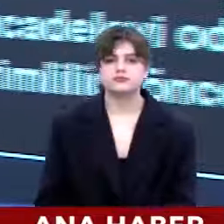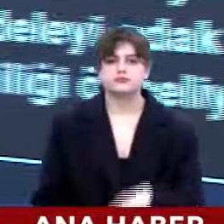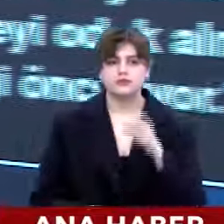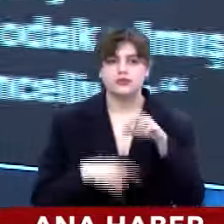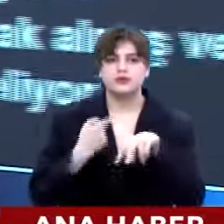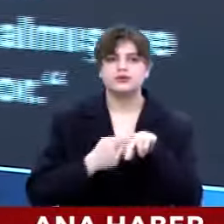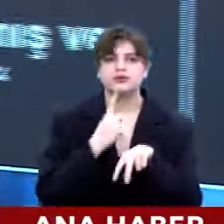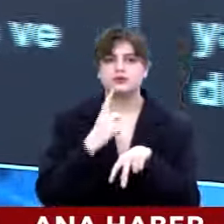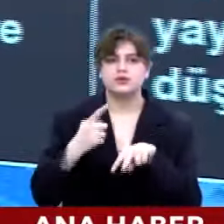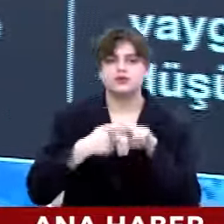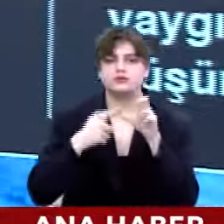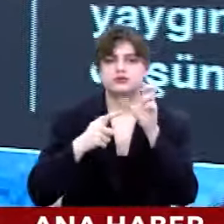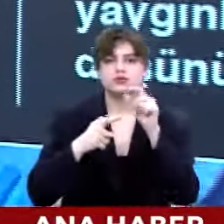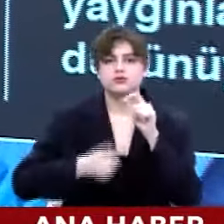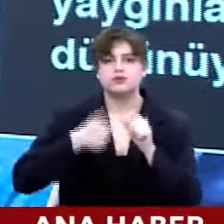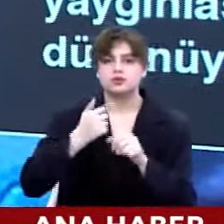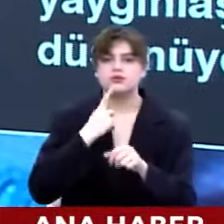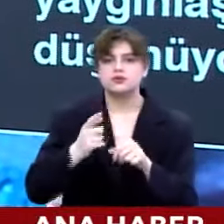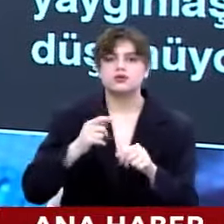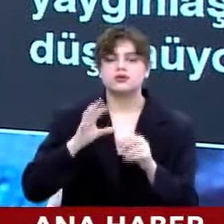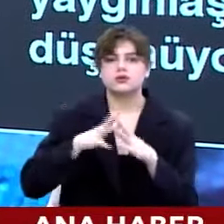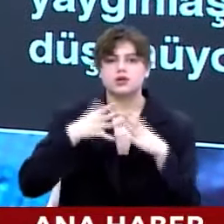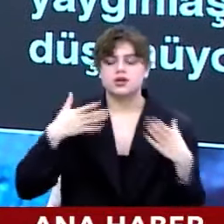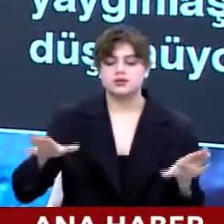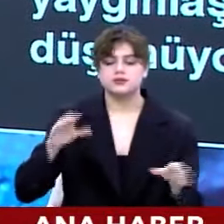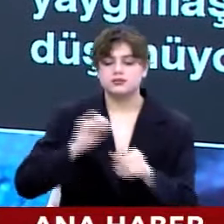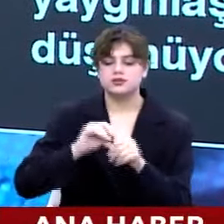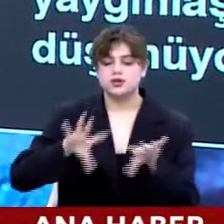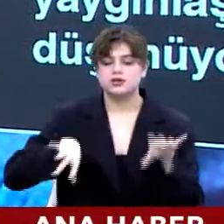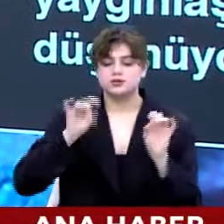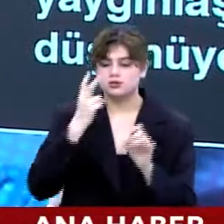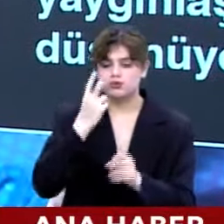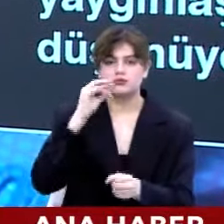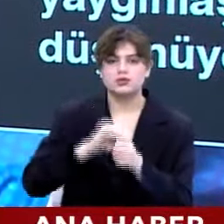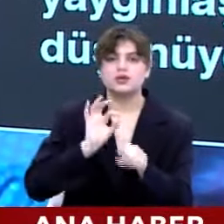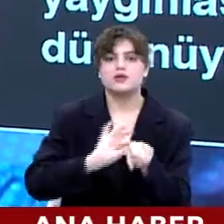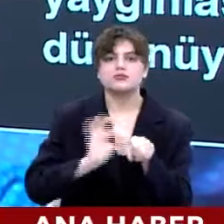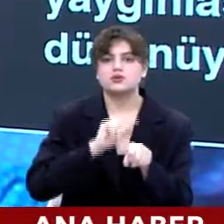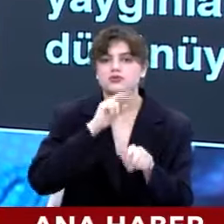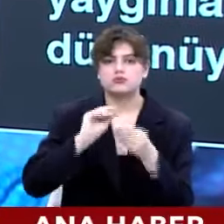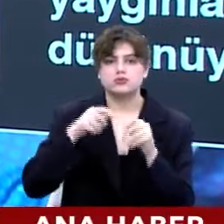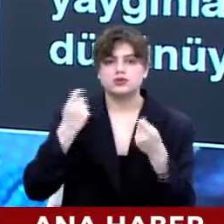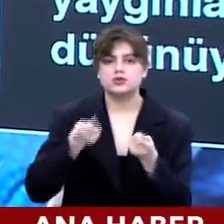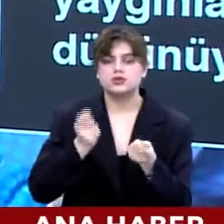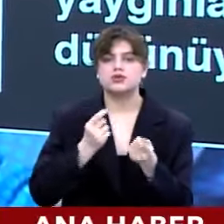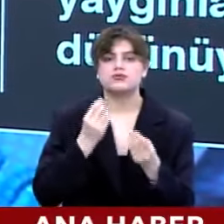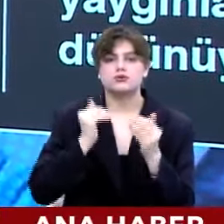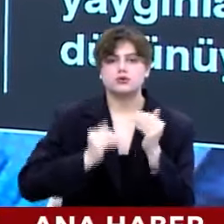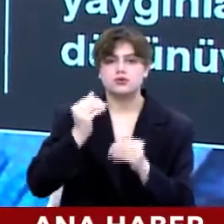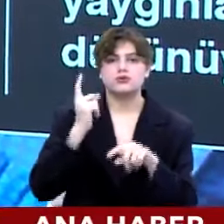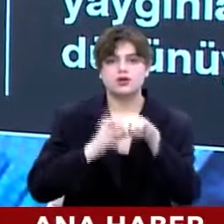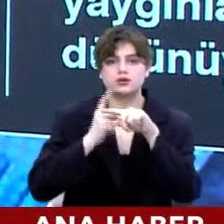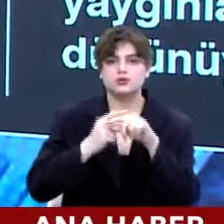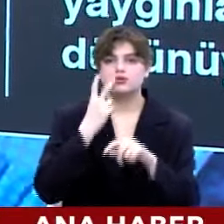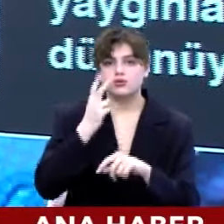demiş ki ASKON Başkanı paketin içerik olarak geniş bir yelpazede hazırlandığını gördük. Enflasyonla mücadeleyi oda kalmış ve